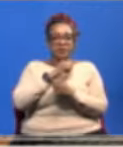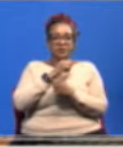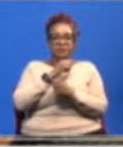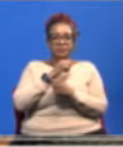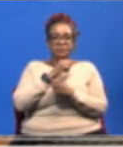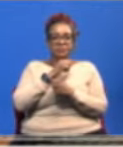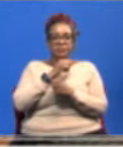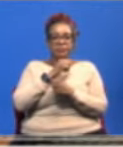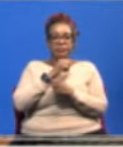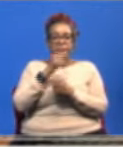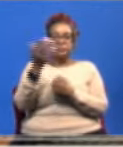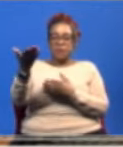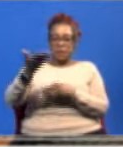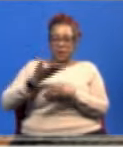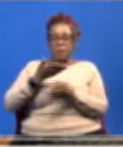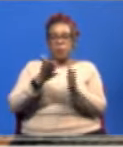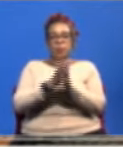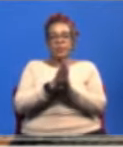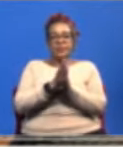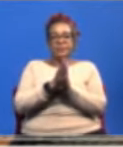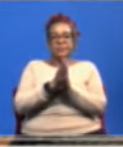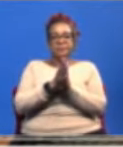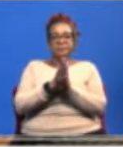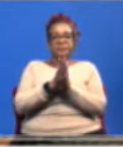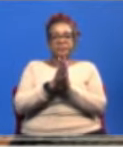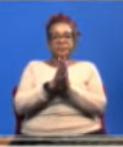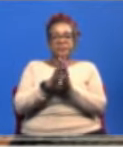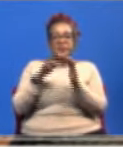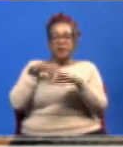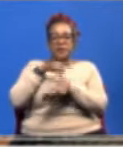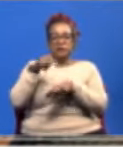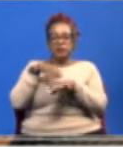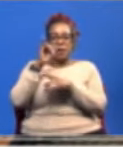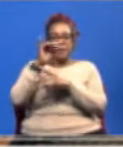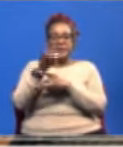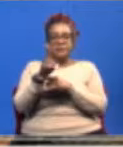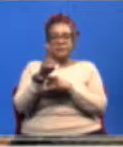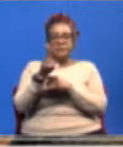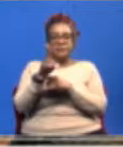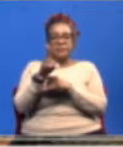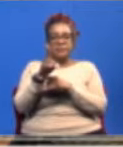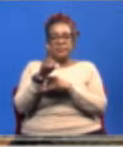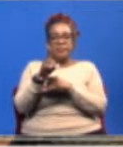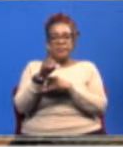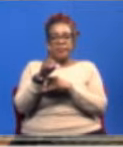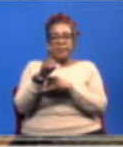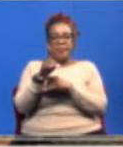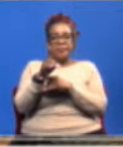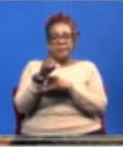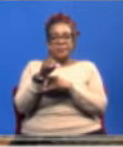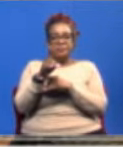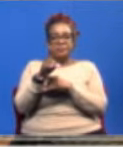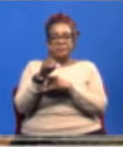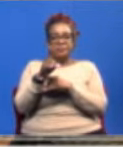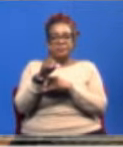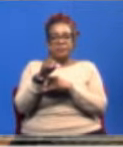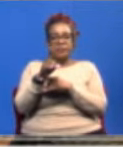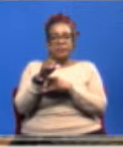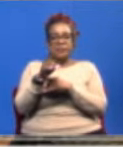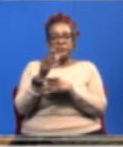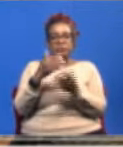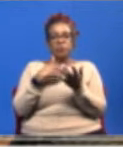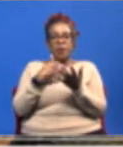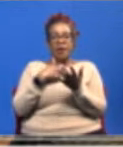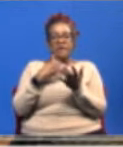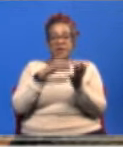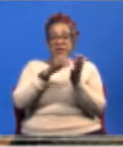with the national ID, yeah, because already we have the